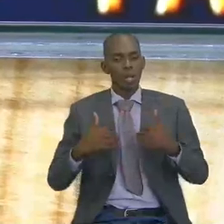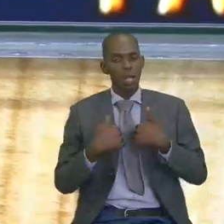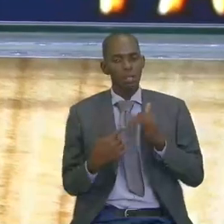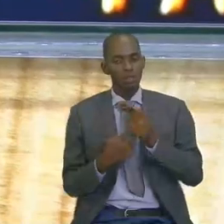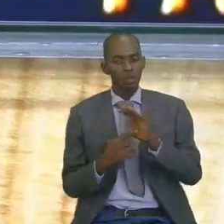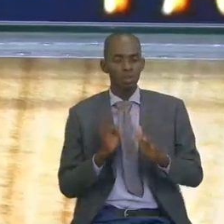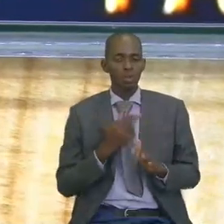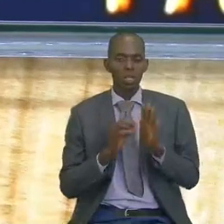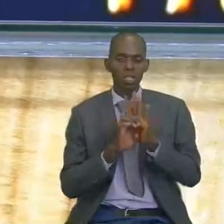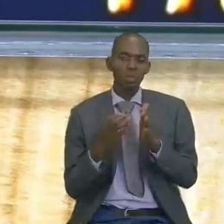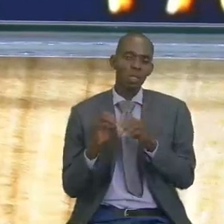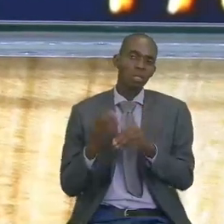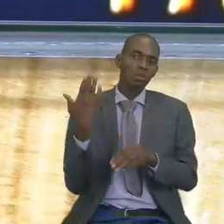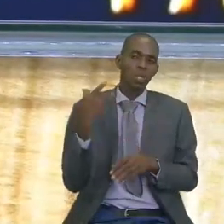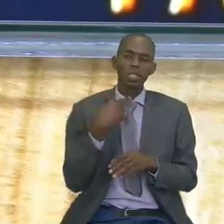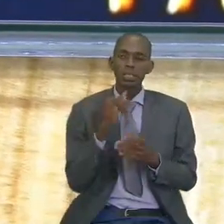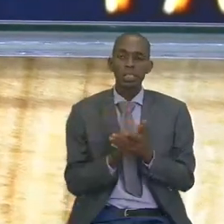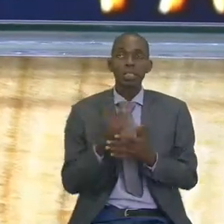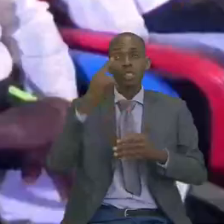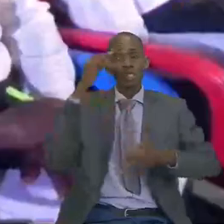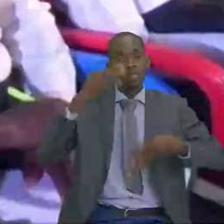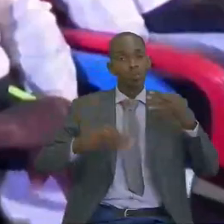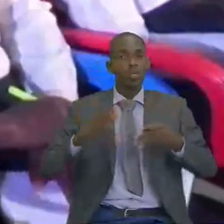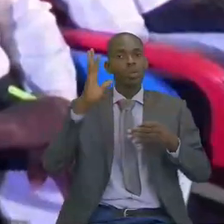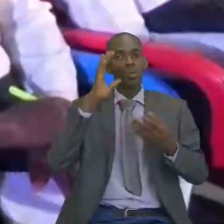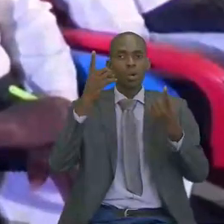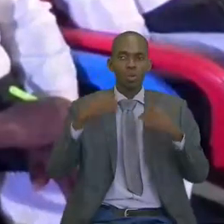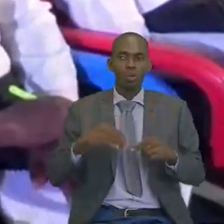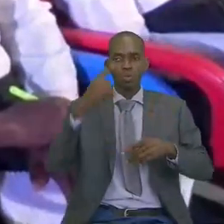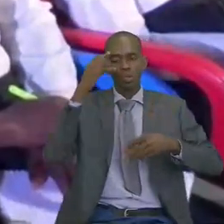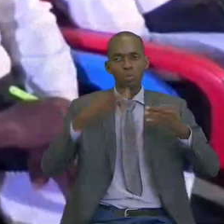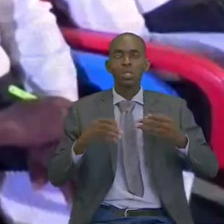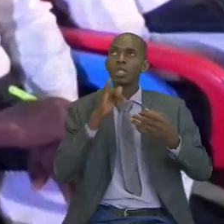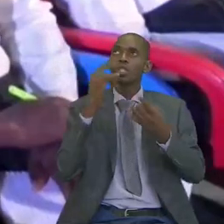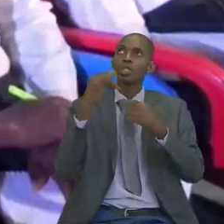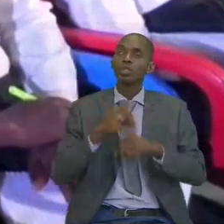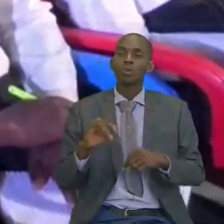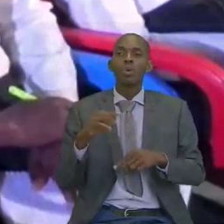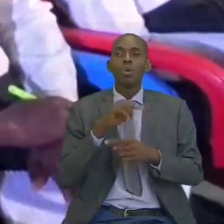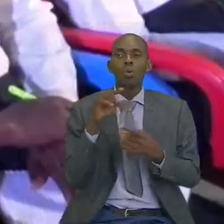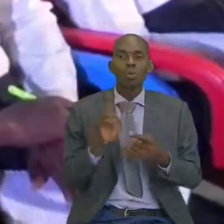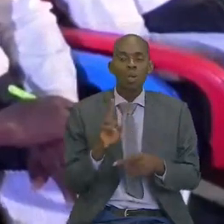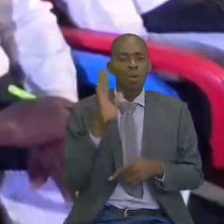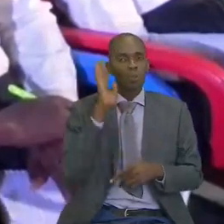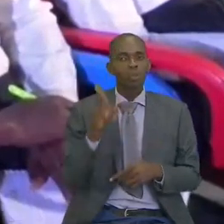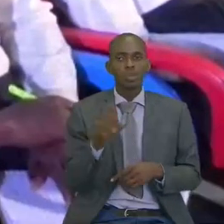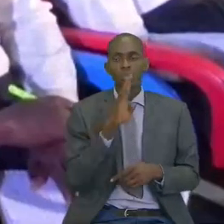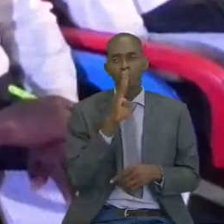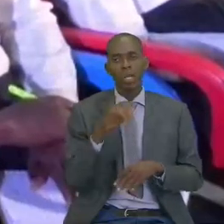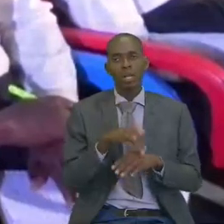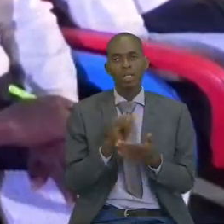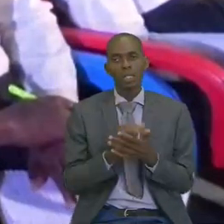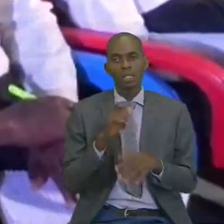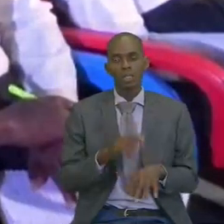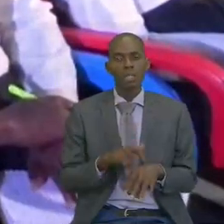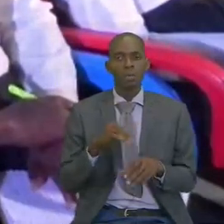va arriver. Le jugement vient. Alors où serez-vous? Où est-ce que vous allez passer l'éternité? Il s'est dit que,